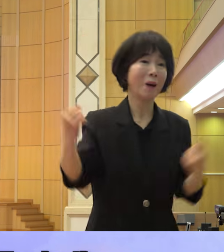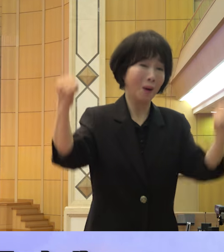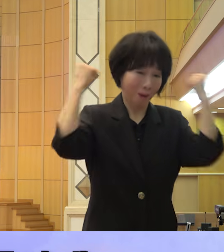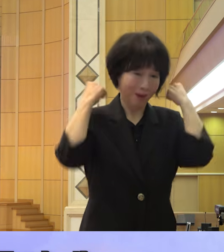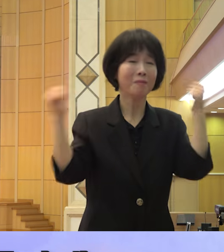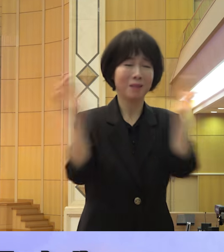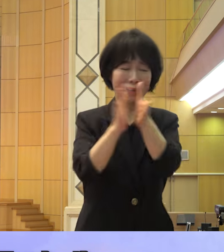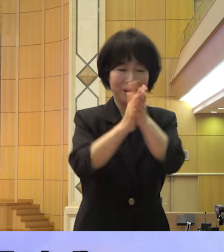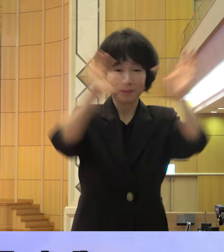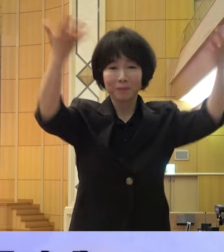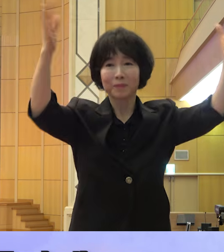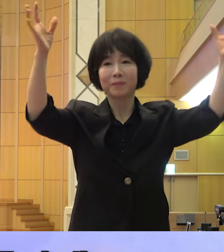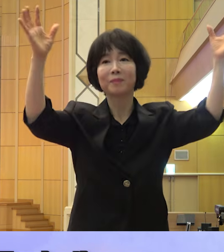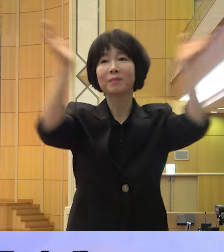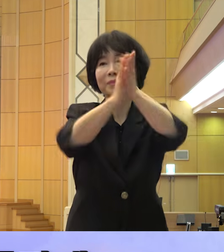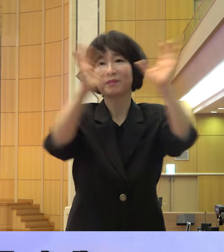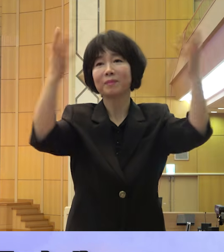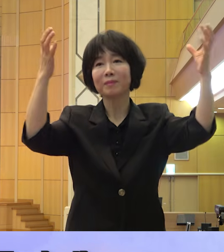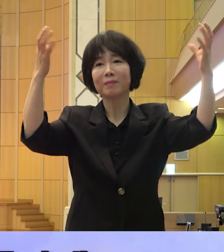한번 치는 거예요.